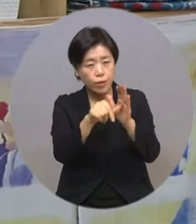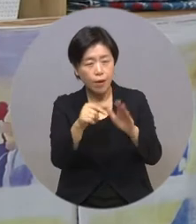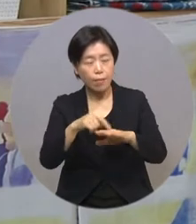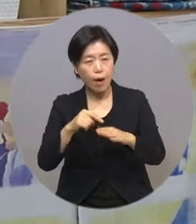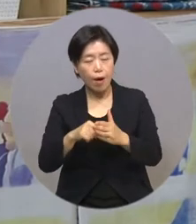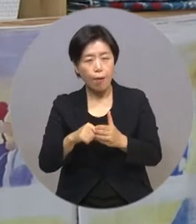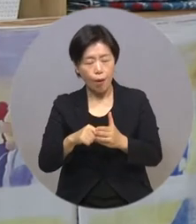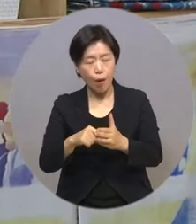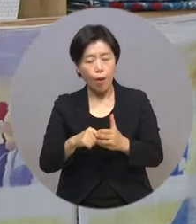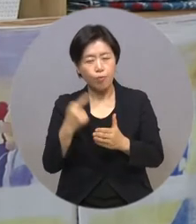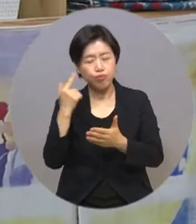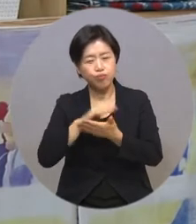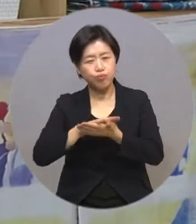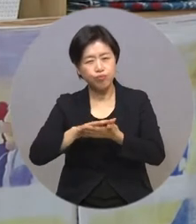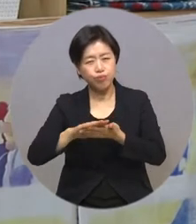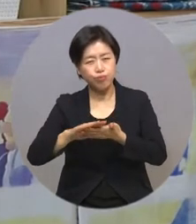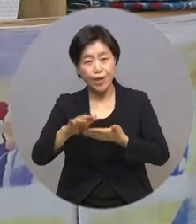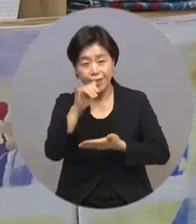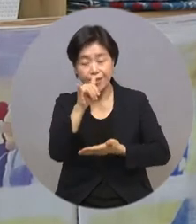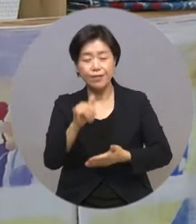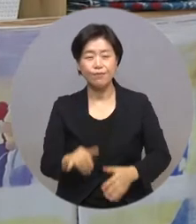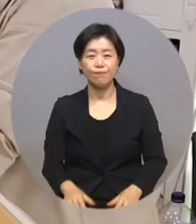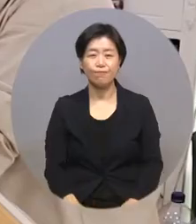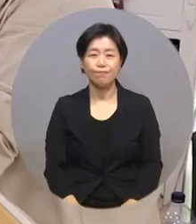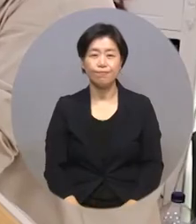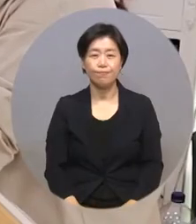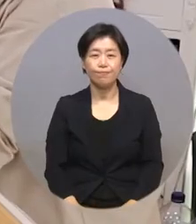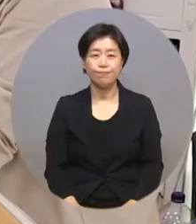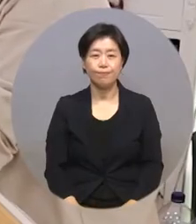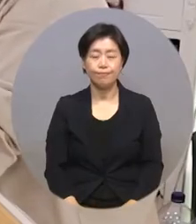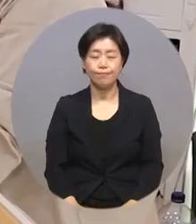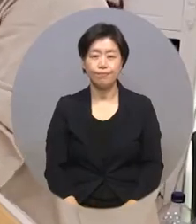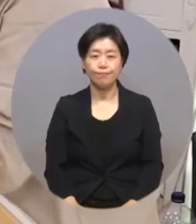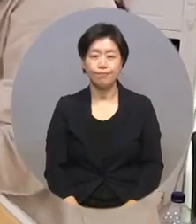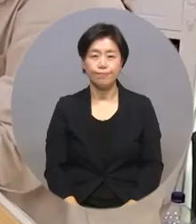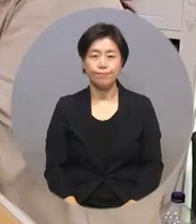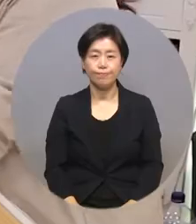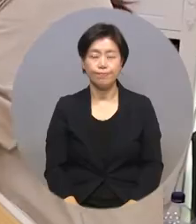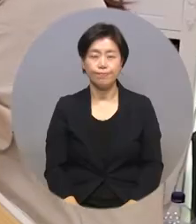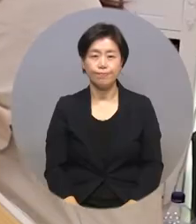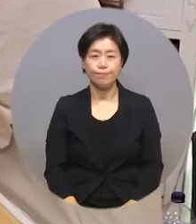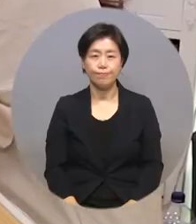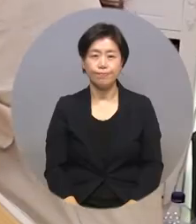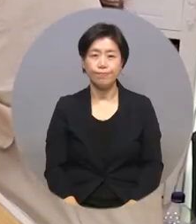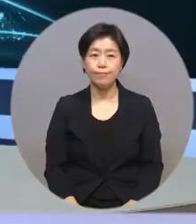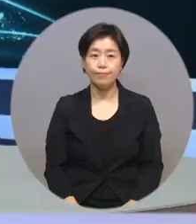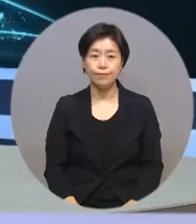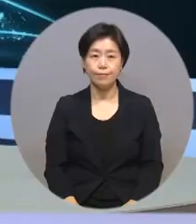은은한 향기를 전해줘 힐링을 선사하고 있습니다. 복지TV 뉴스 이소영입니다.